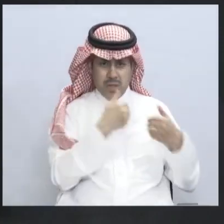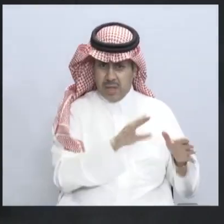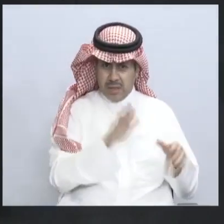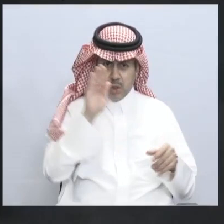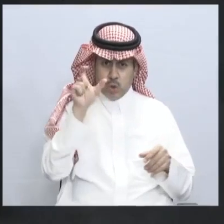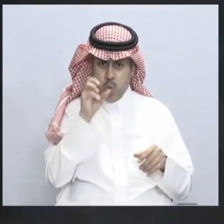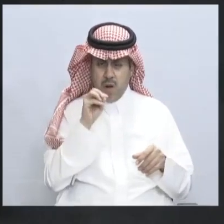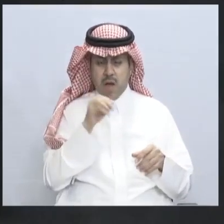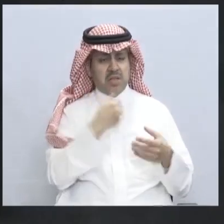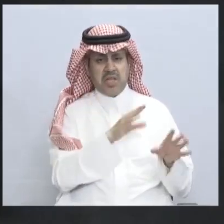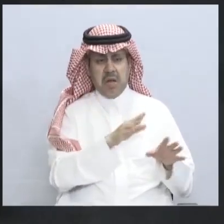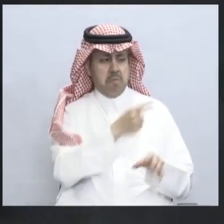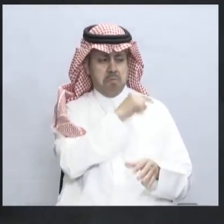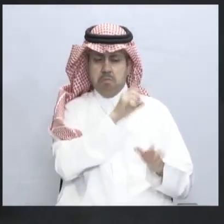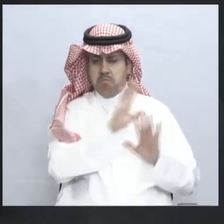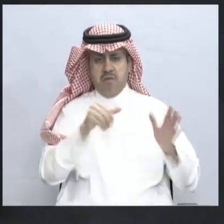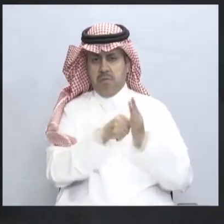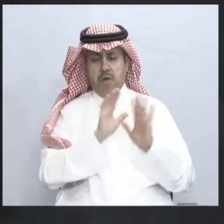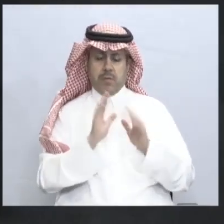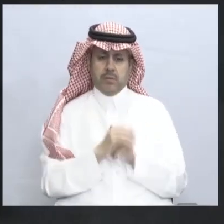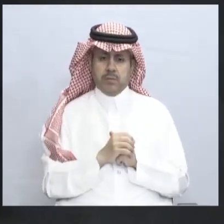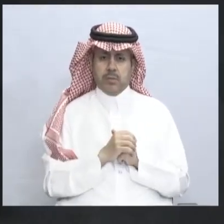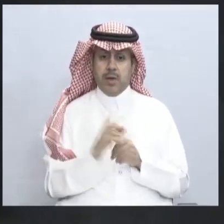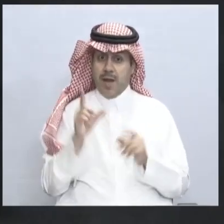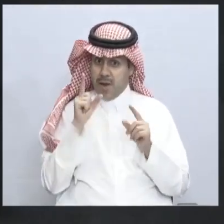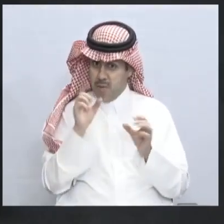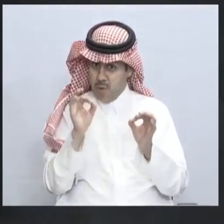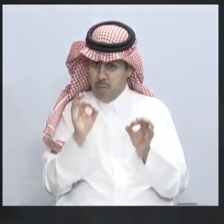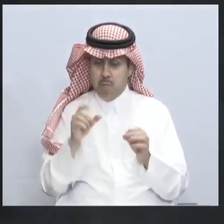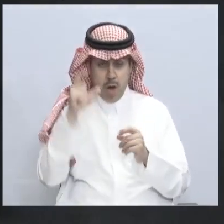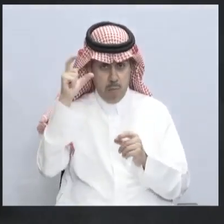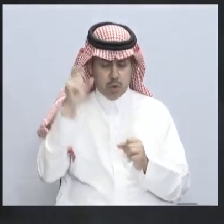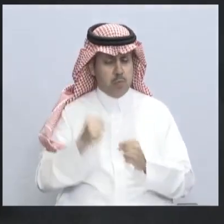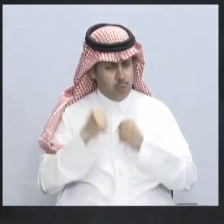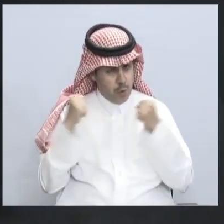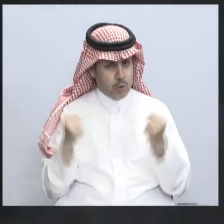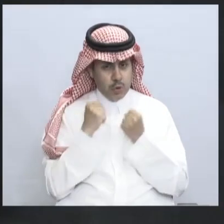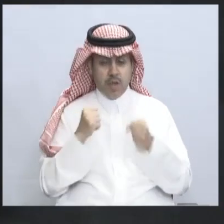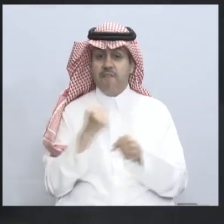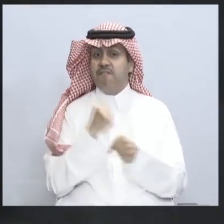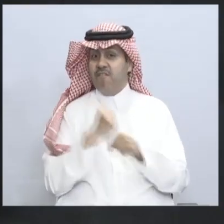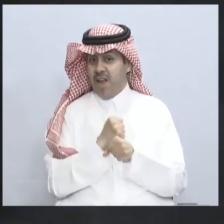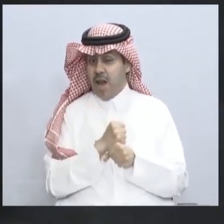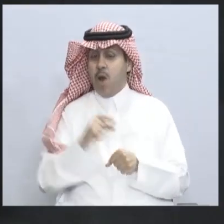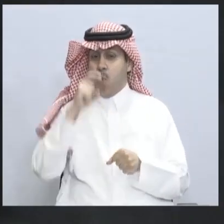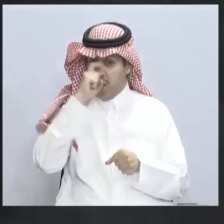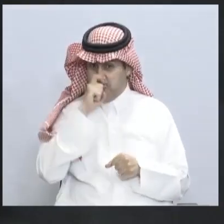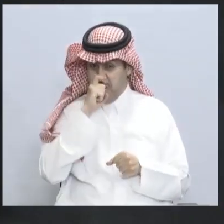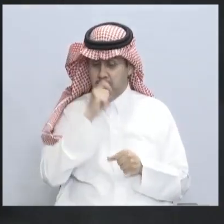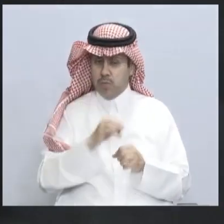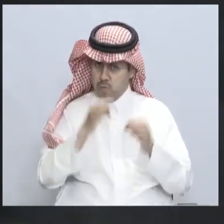فلا حرج ولا باس عليك ولكن ينبغي يا ابن الطلاب ان نحرص على السنن والمستحبات